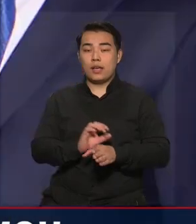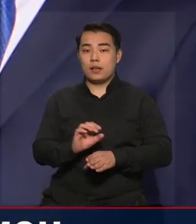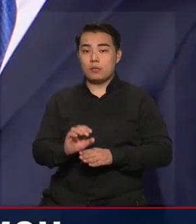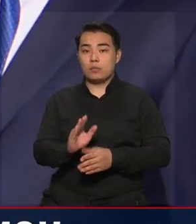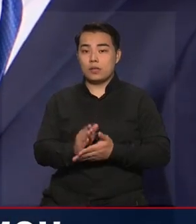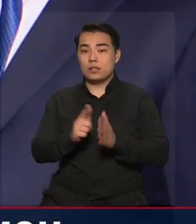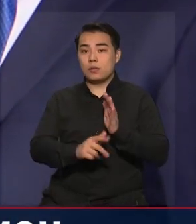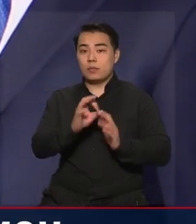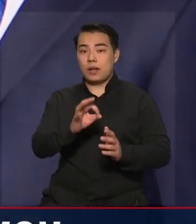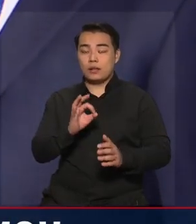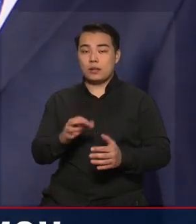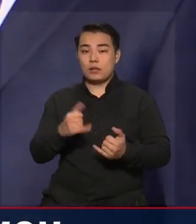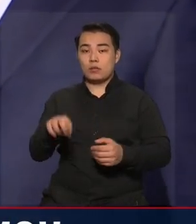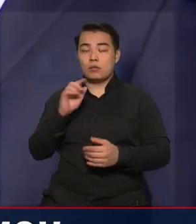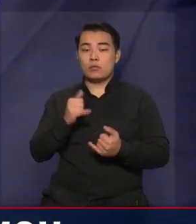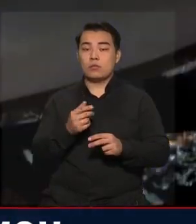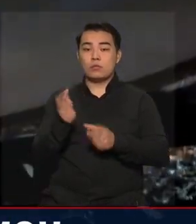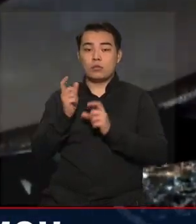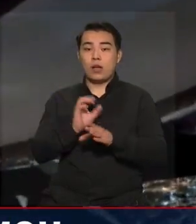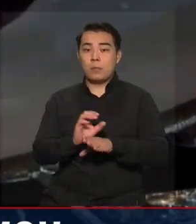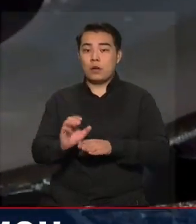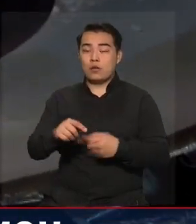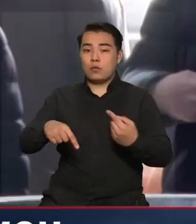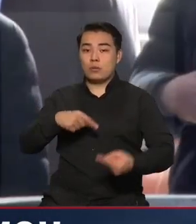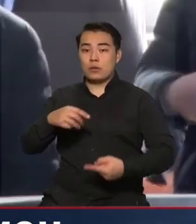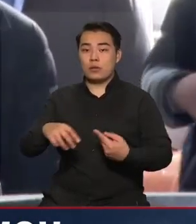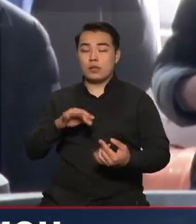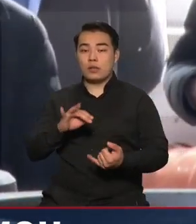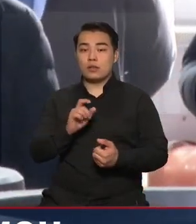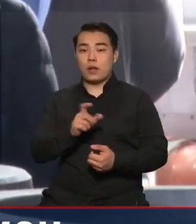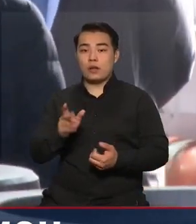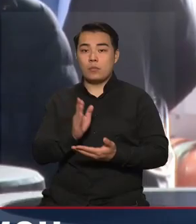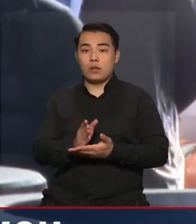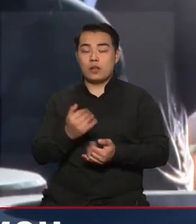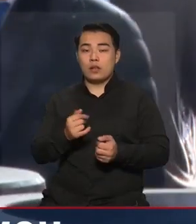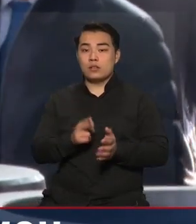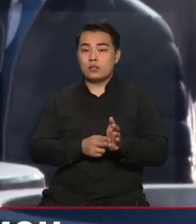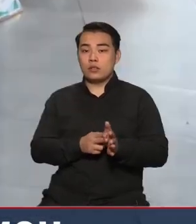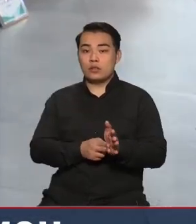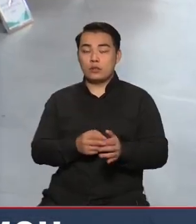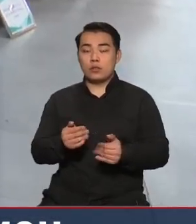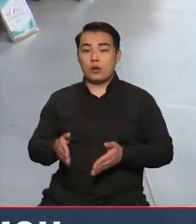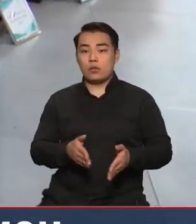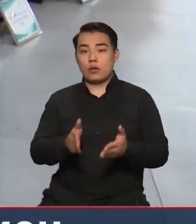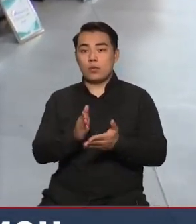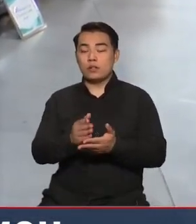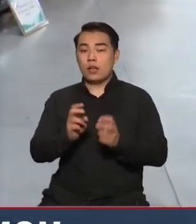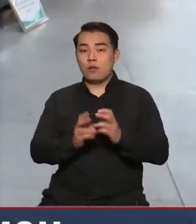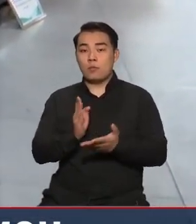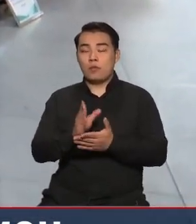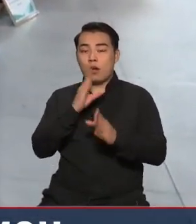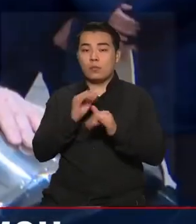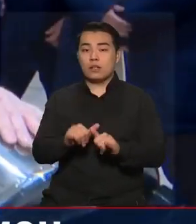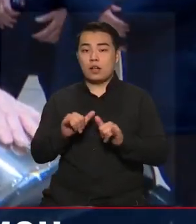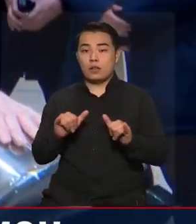нас 70% всего грузооборота и около 60% пассажирооборота приходится на долю железных дорог. У завода есть потенциал для наращивания